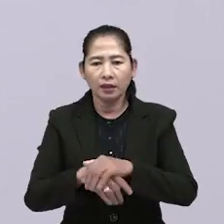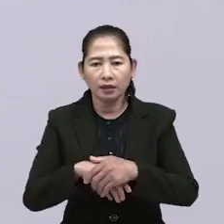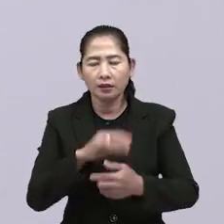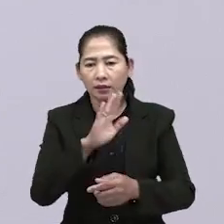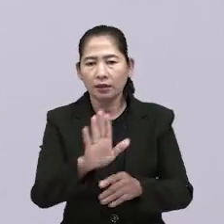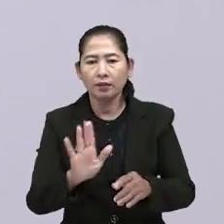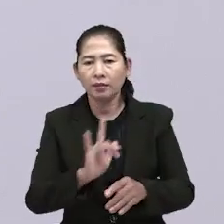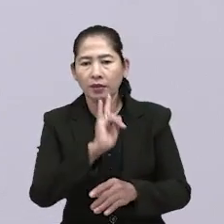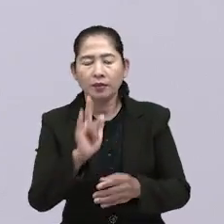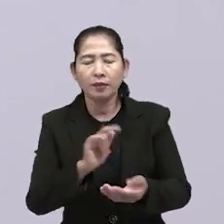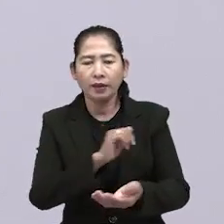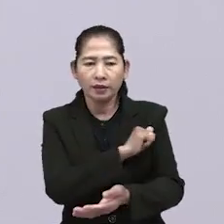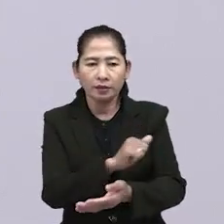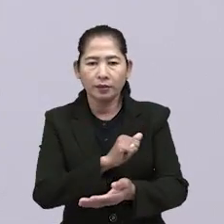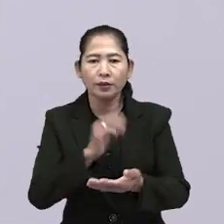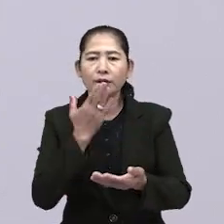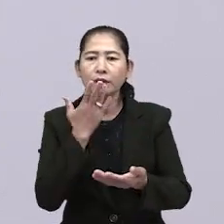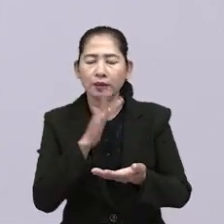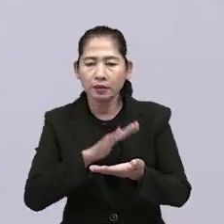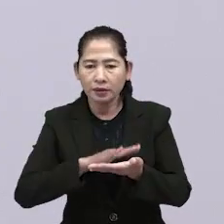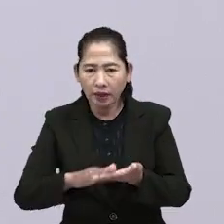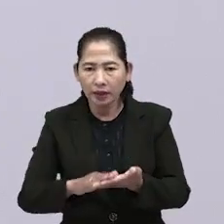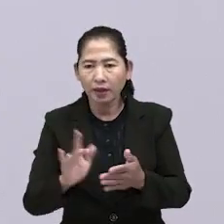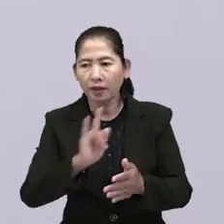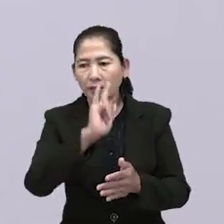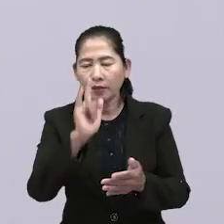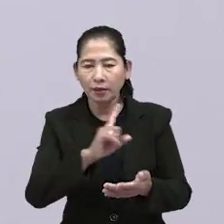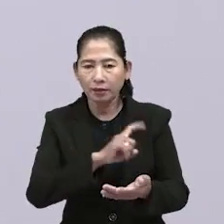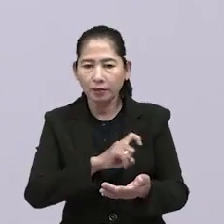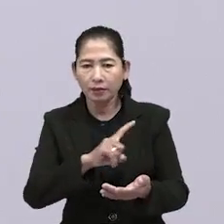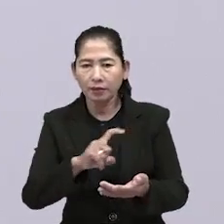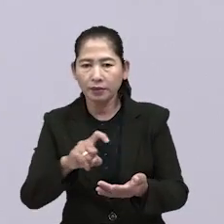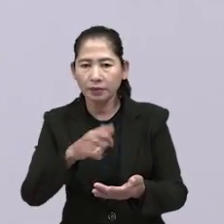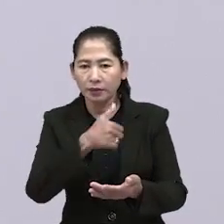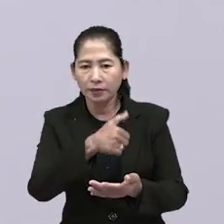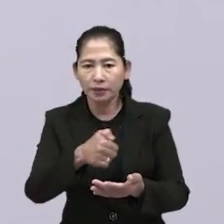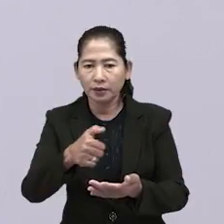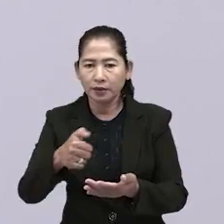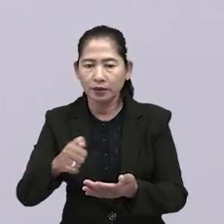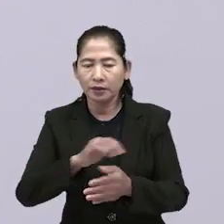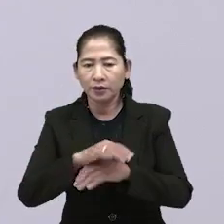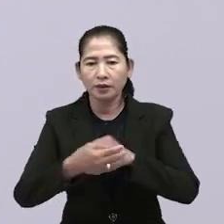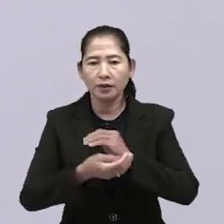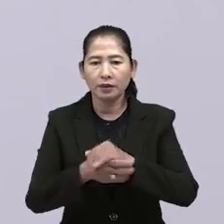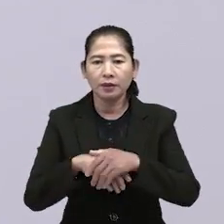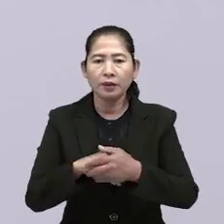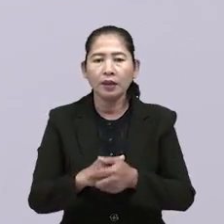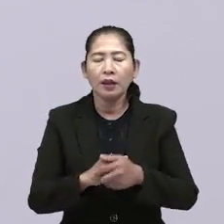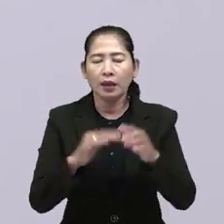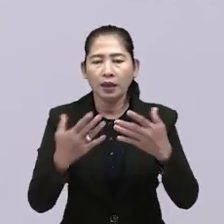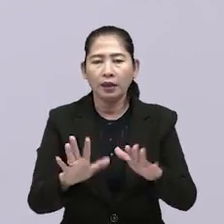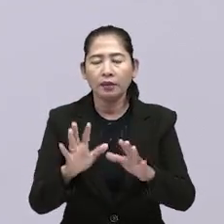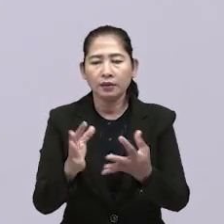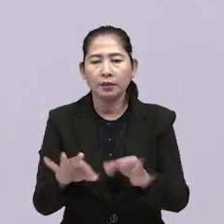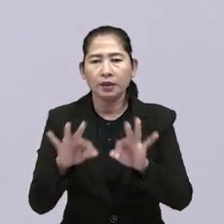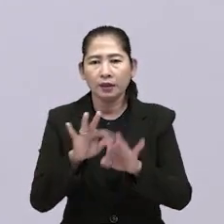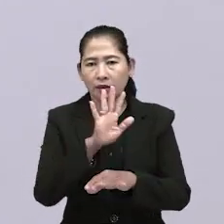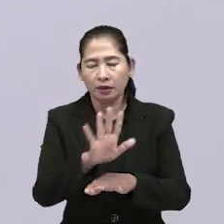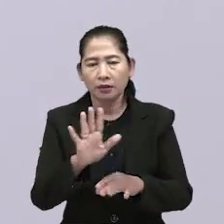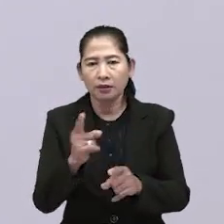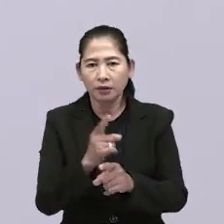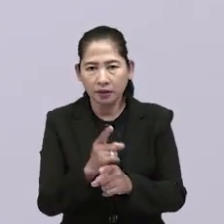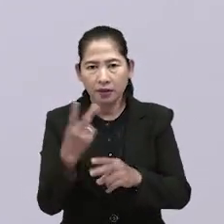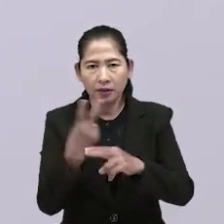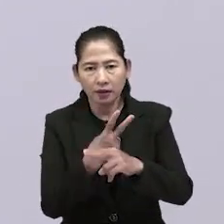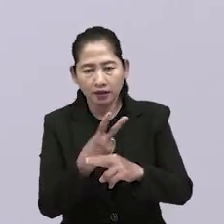con trâu pra sạp bù nâng tự xa át. Chà con ai pra à con liêng sa mát đáy, con ai pra chê liêng sa mát đáy. Chà hai bà ca sầm khán thiết cứ con